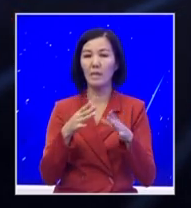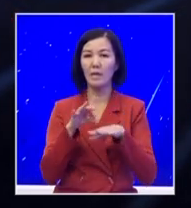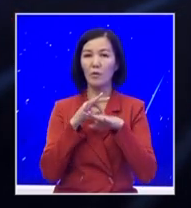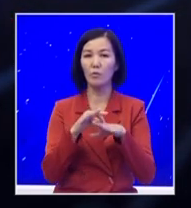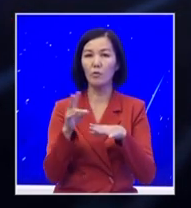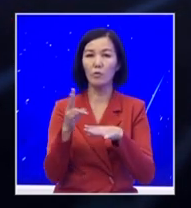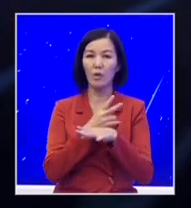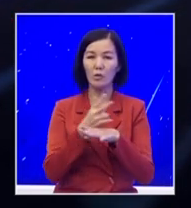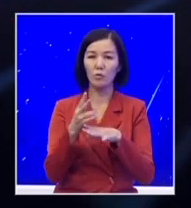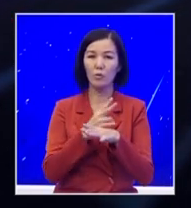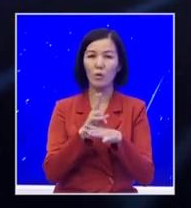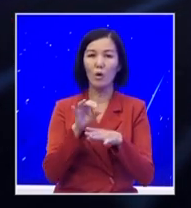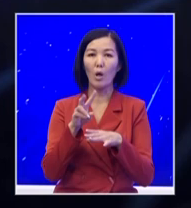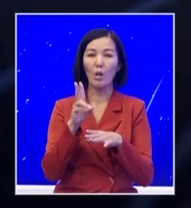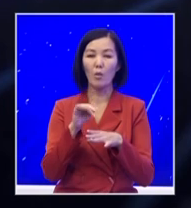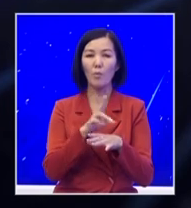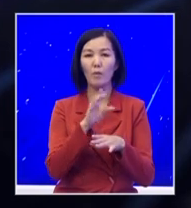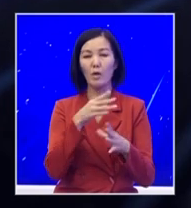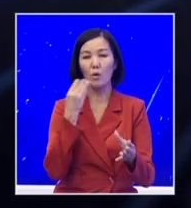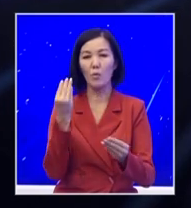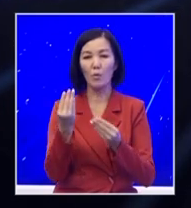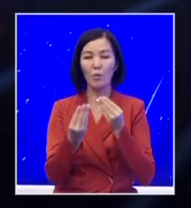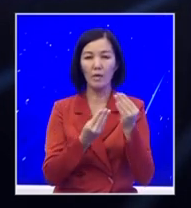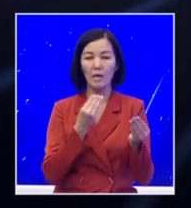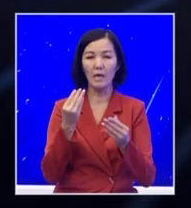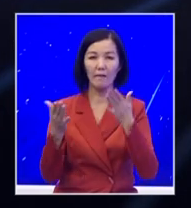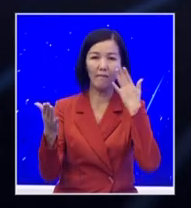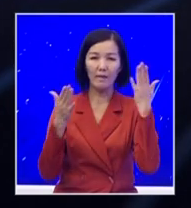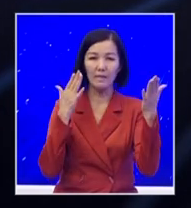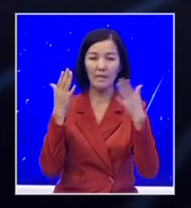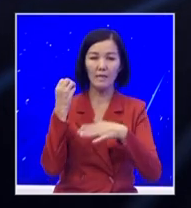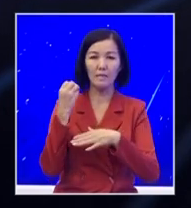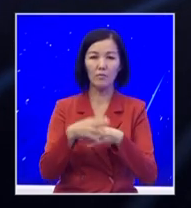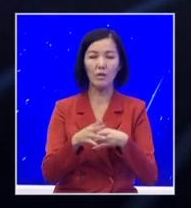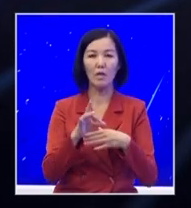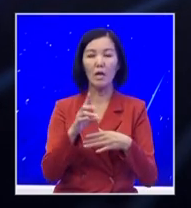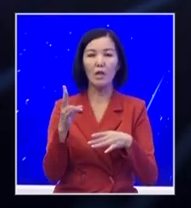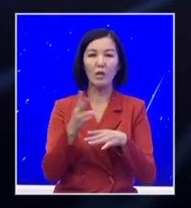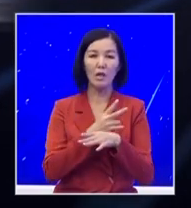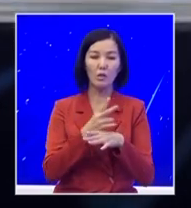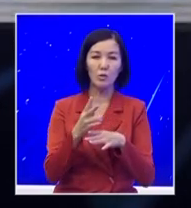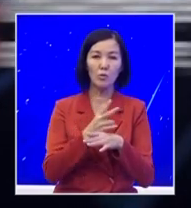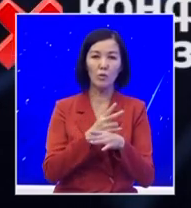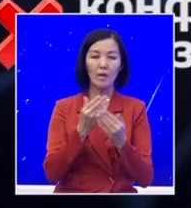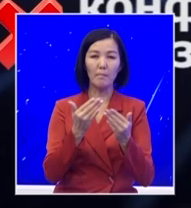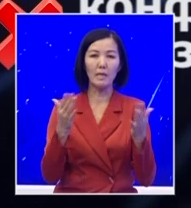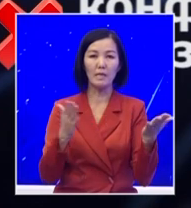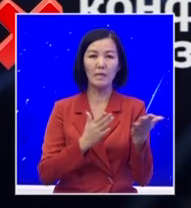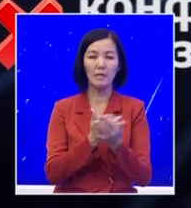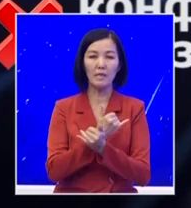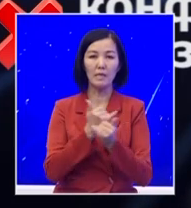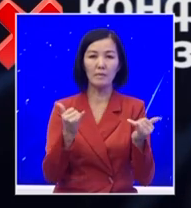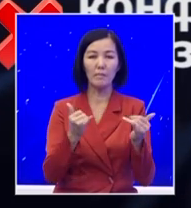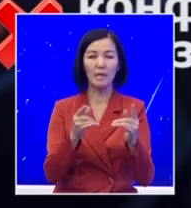түнгі клубтар мен барлар, караоке, фуд-корт, кинотеатрлардың, мәдениет нысандар мен музейлердің қызметіне,